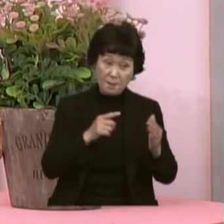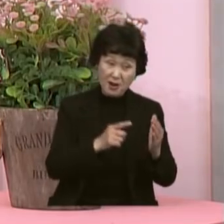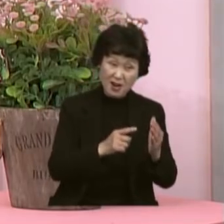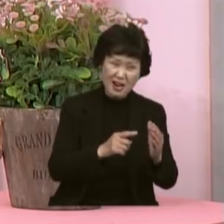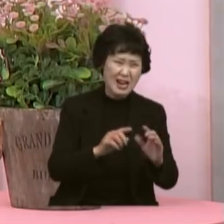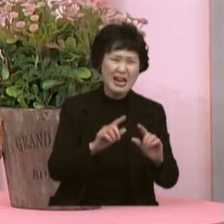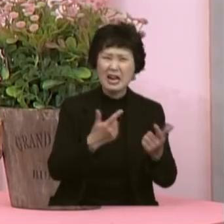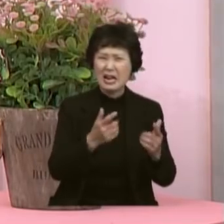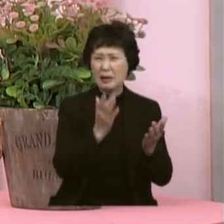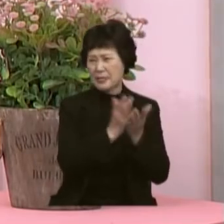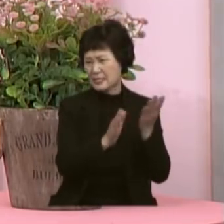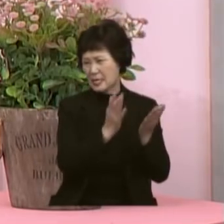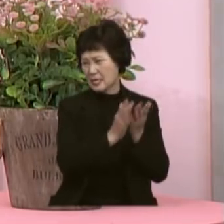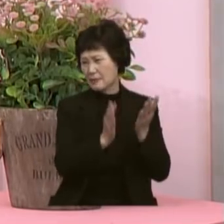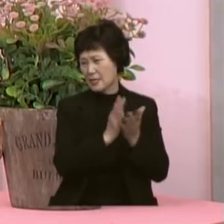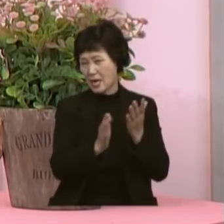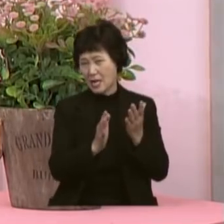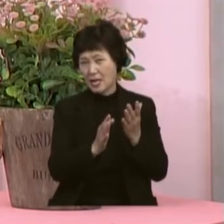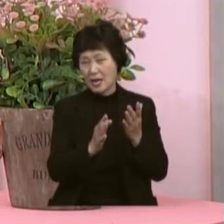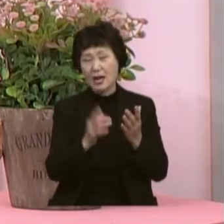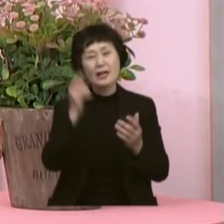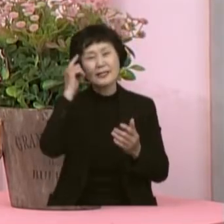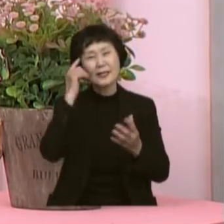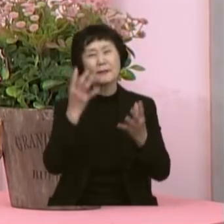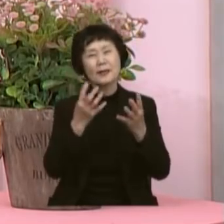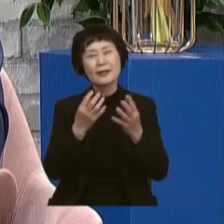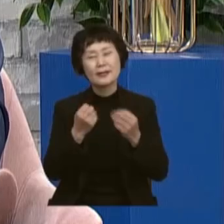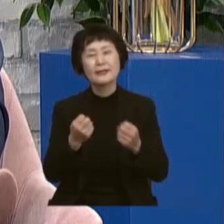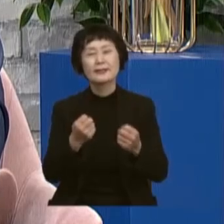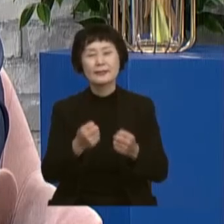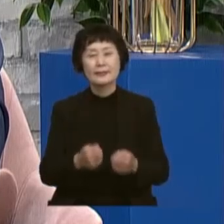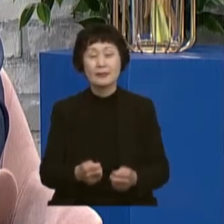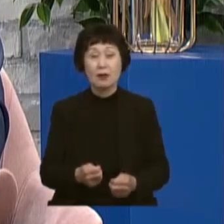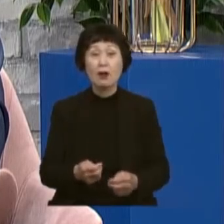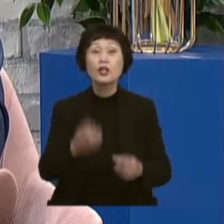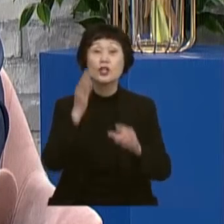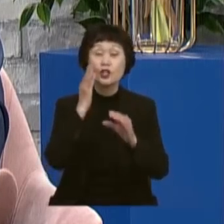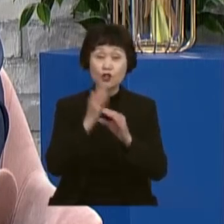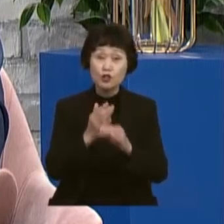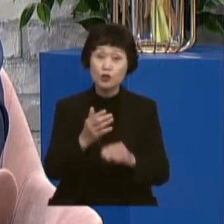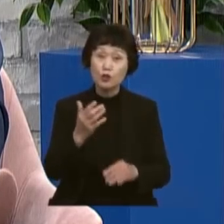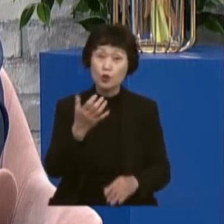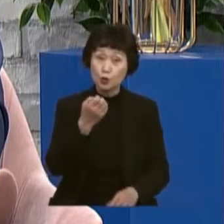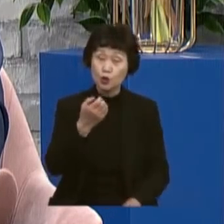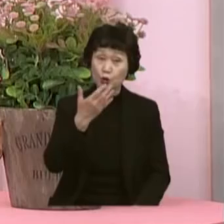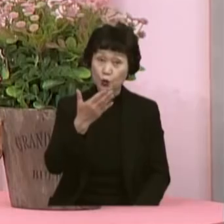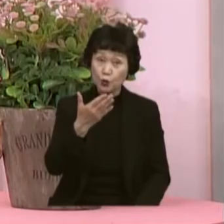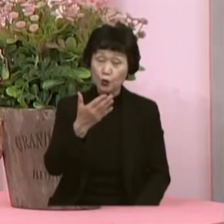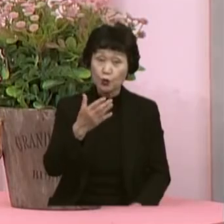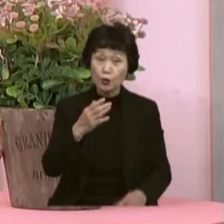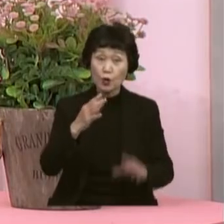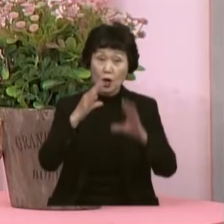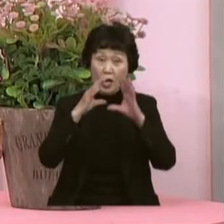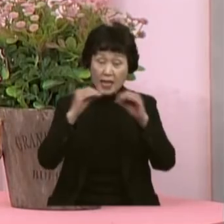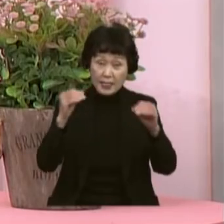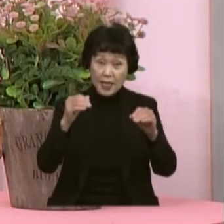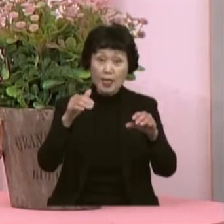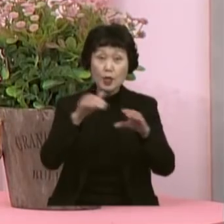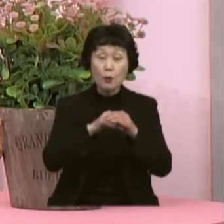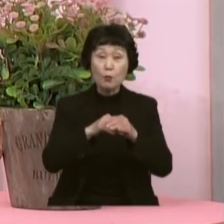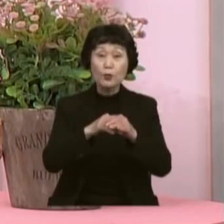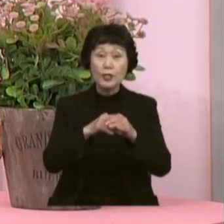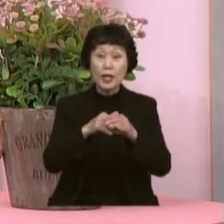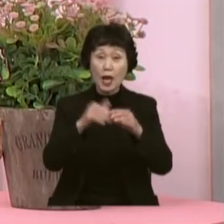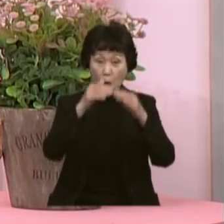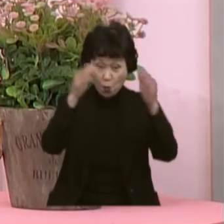보구나. 그래서 사실 떠나려고 막 마음을 많이 먹은 거예요. 아, 그러셨구나. 그러다가 99년도에 세종문화에 가는 고별 콘서트를 딱